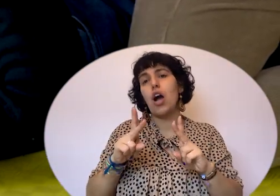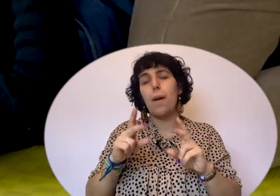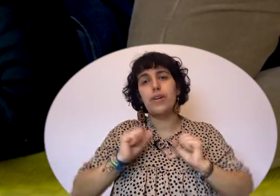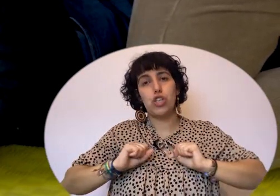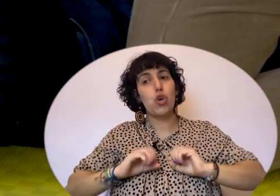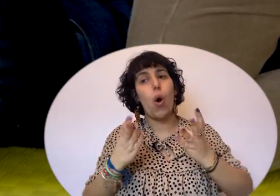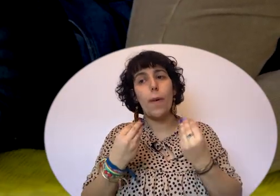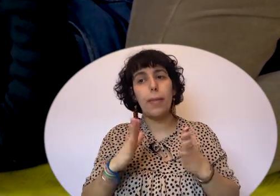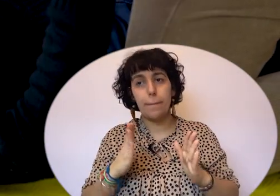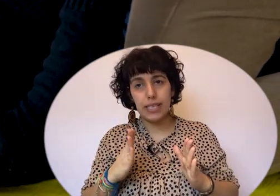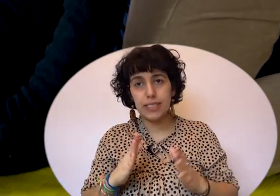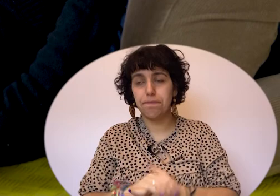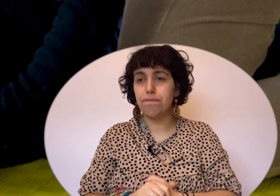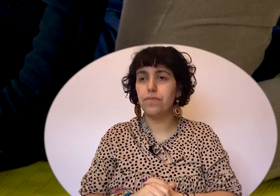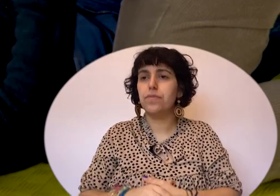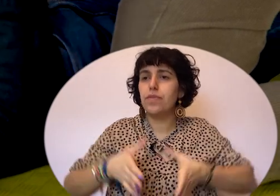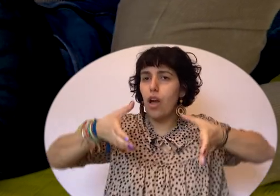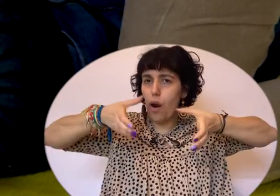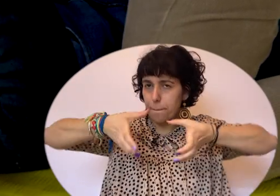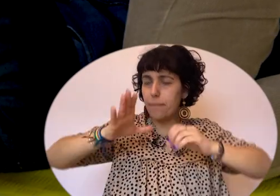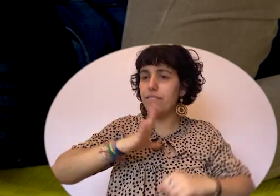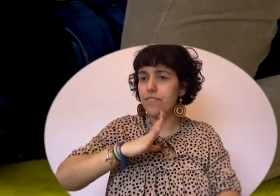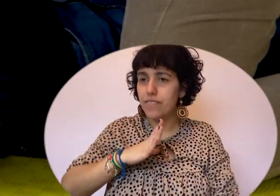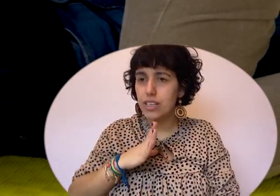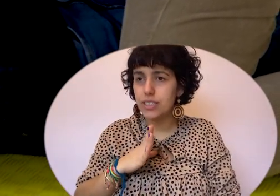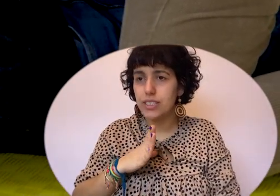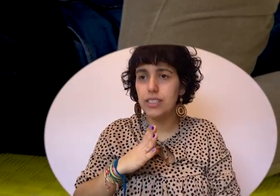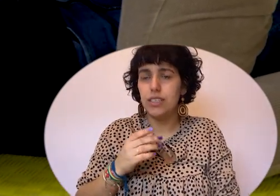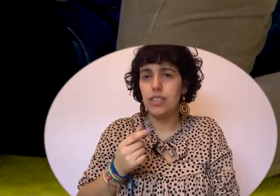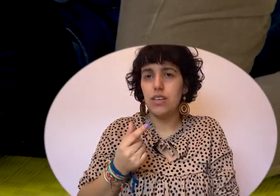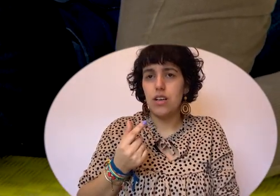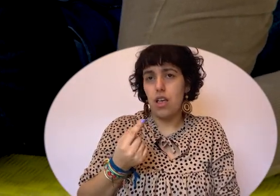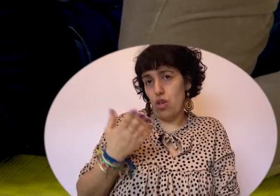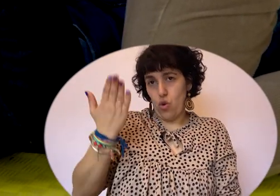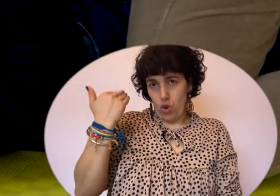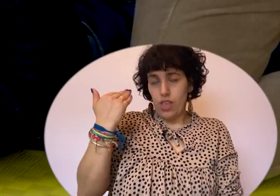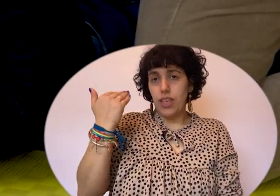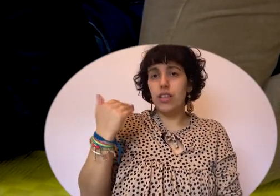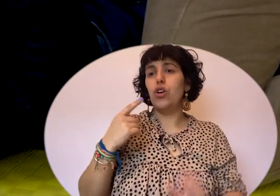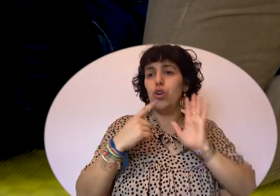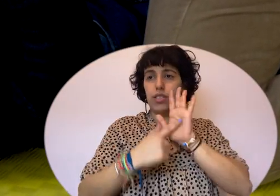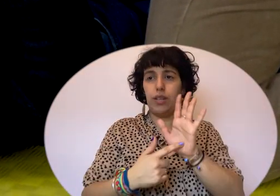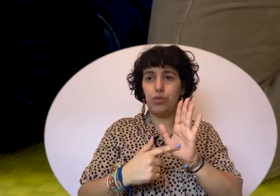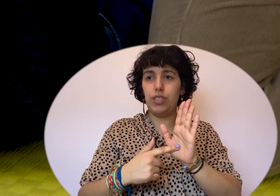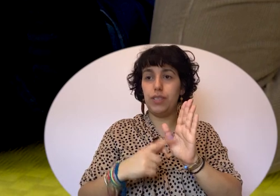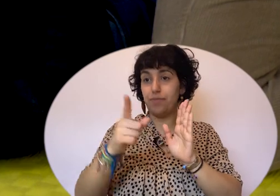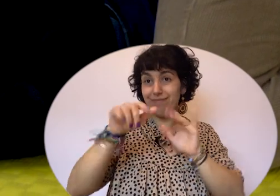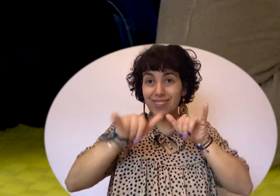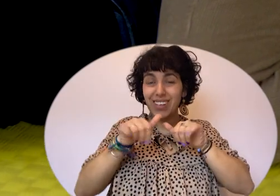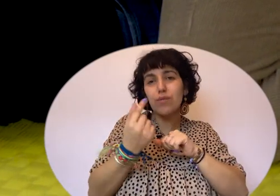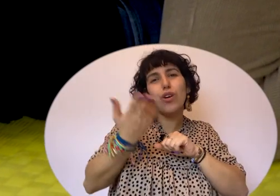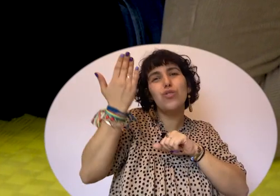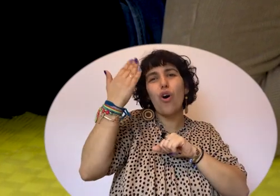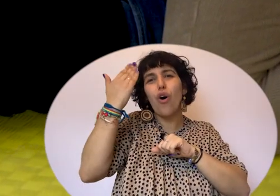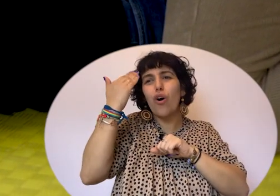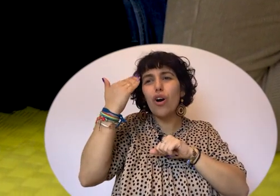çalışıyor olabilir birçok Eylem gerçekleştiriyor olabilir Eğer Hem bu da benim boğazını sıkmaya çalışırsa Az önce ayakta da çalma